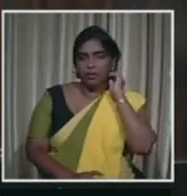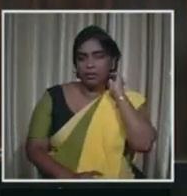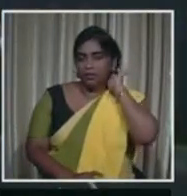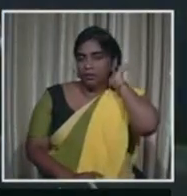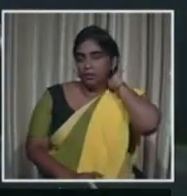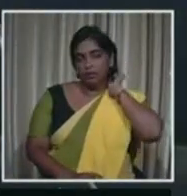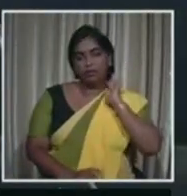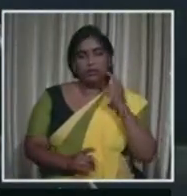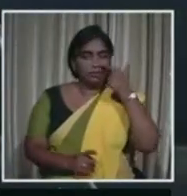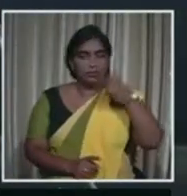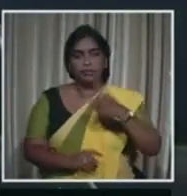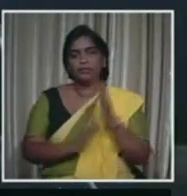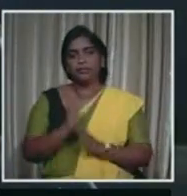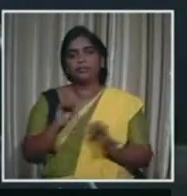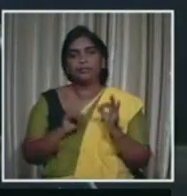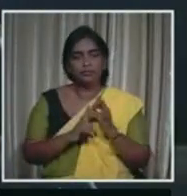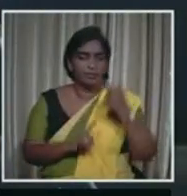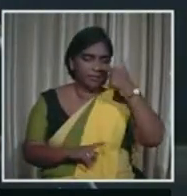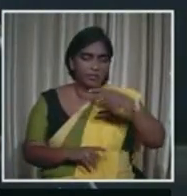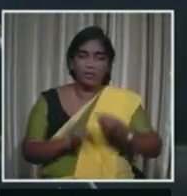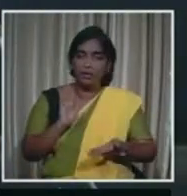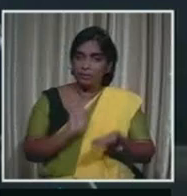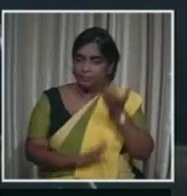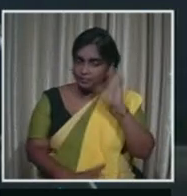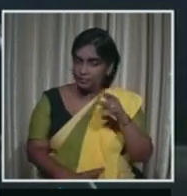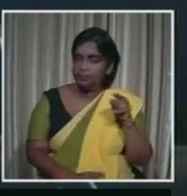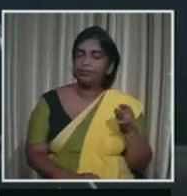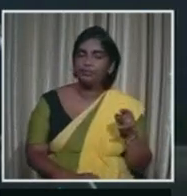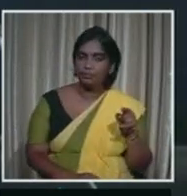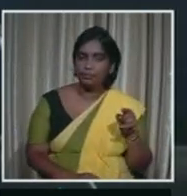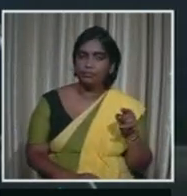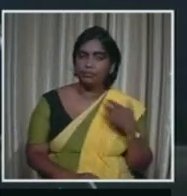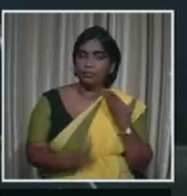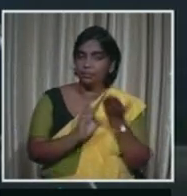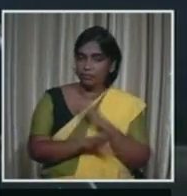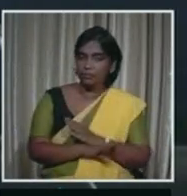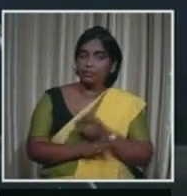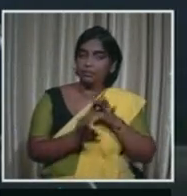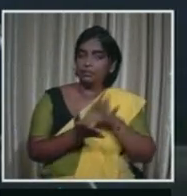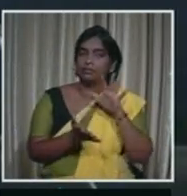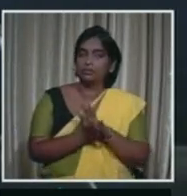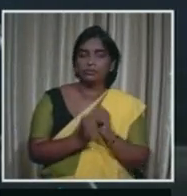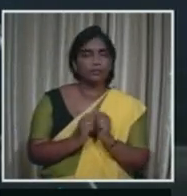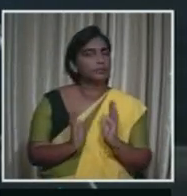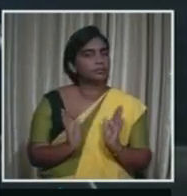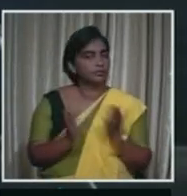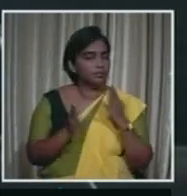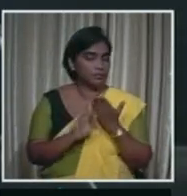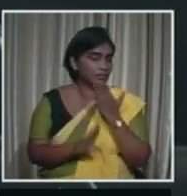කනිද තෙල් ඇමතිතුමා තෙල් මිල වැඩි කිරීම සඳහා කලින් අරන් තිබුණු තීරණය ක්‍රියාත්මක කිරීමට